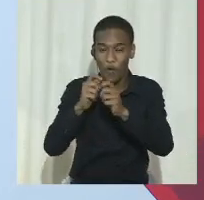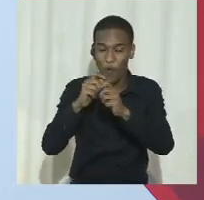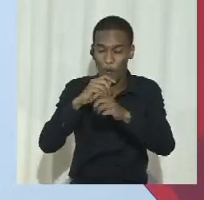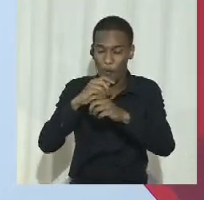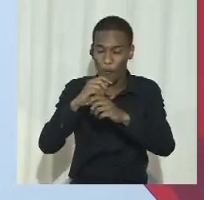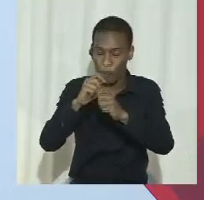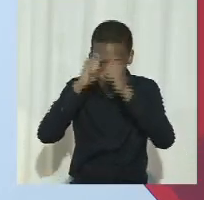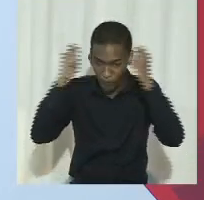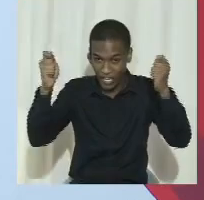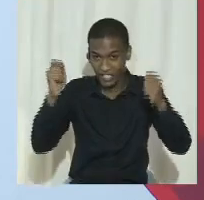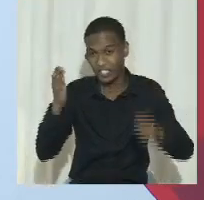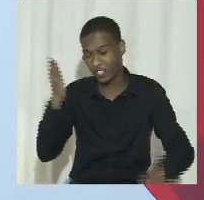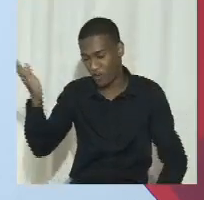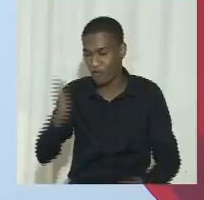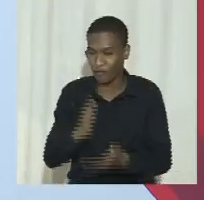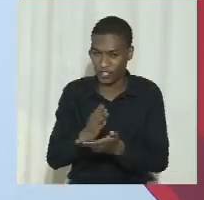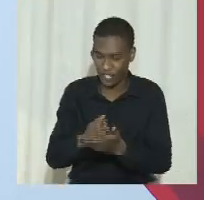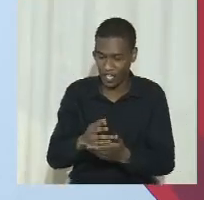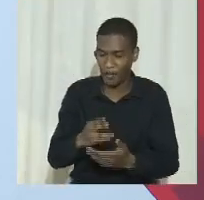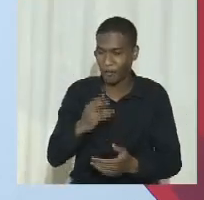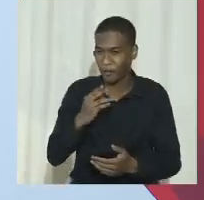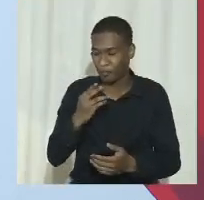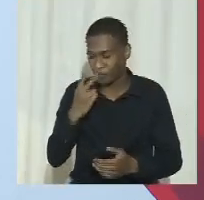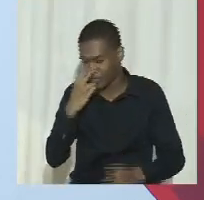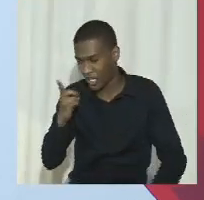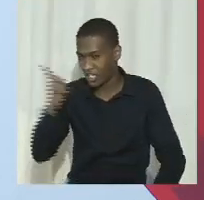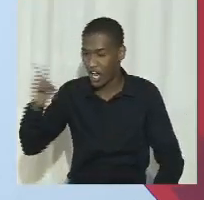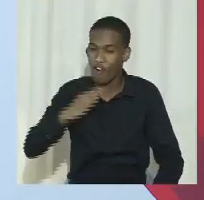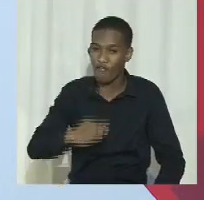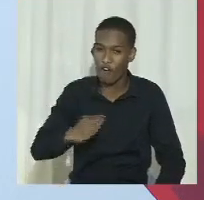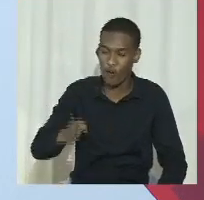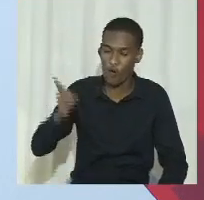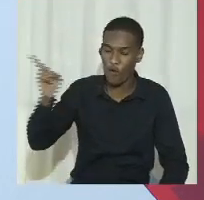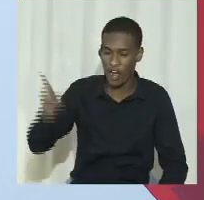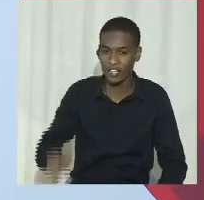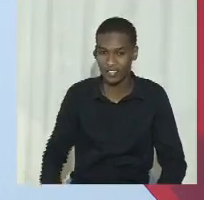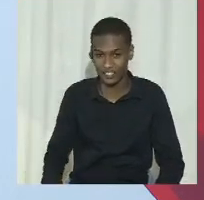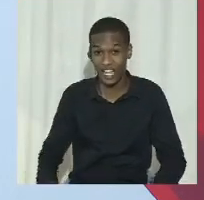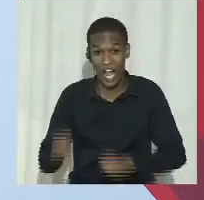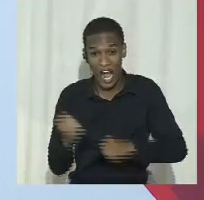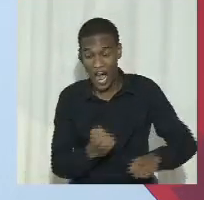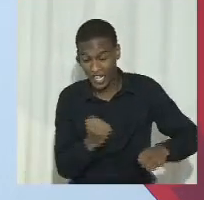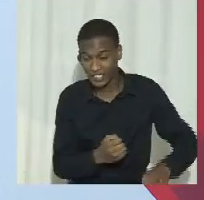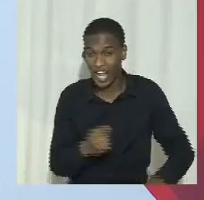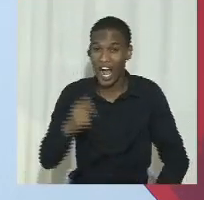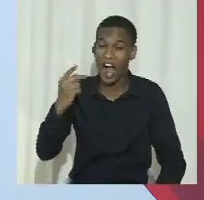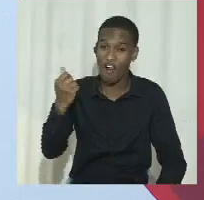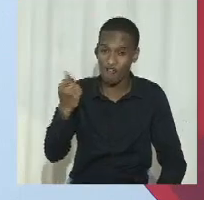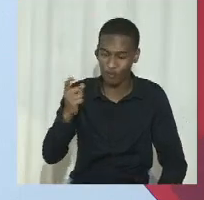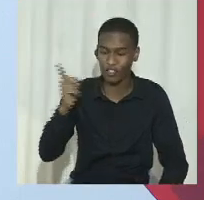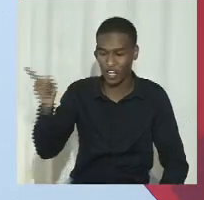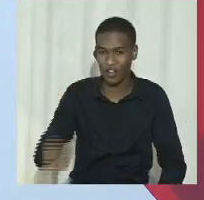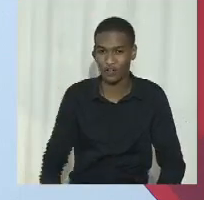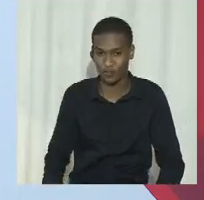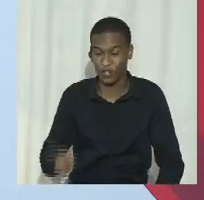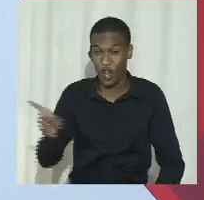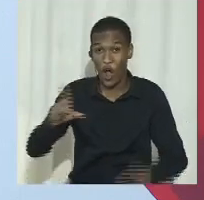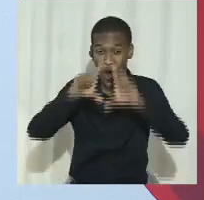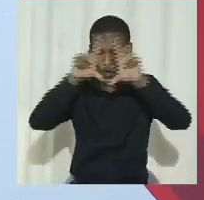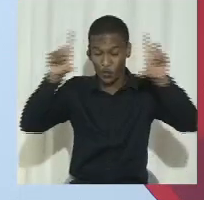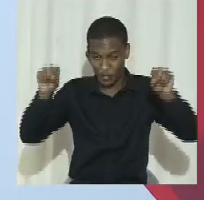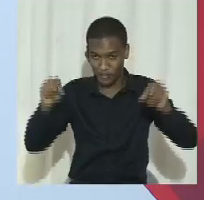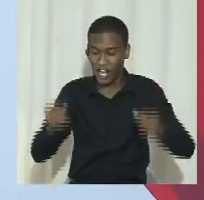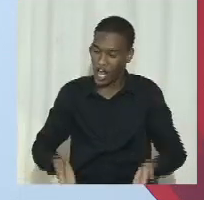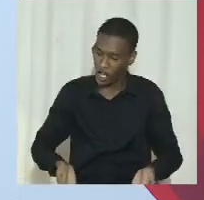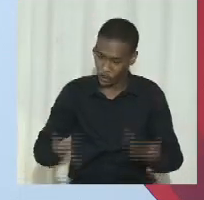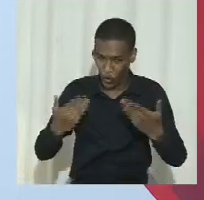ministeran'ny tontolo iainana sy ny fampandrosoana lovain-jafy teny an-tsahavola. Aloha hevitra tamin'izany hoe handao hanarina ny